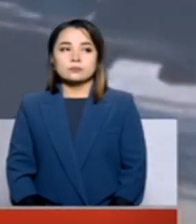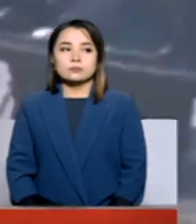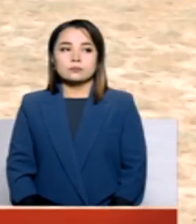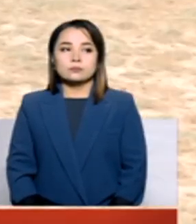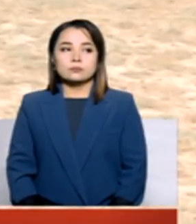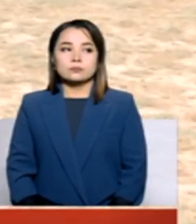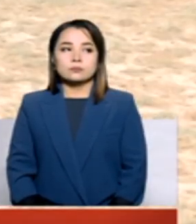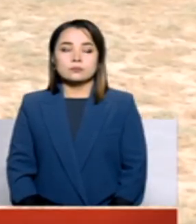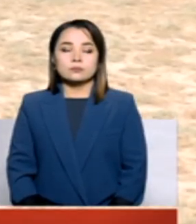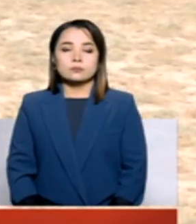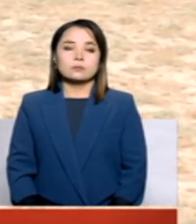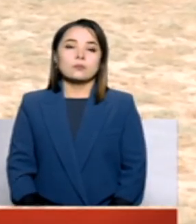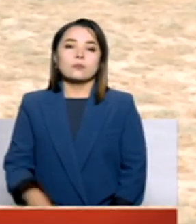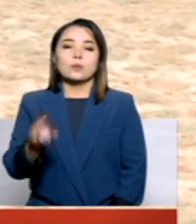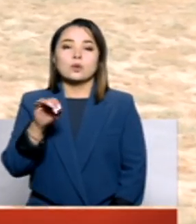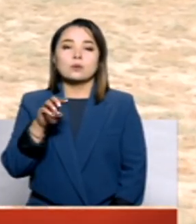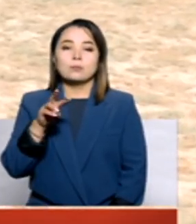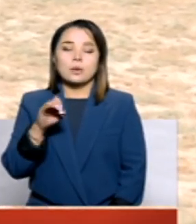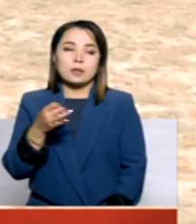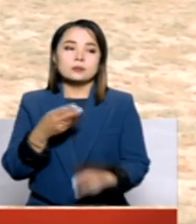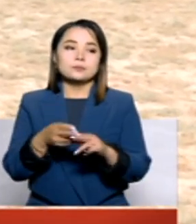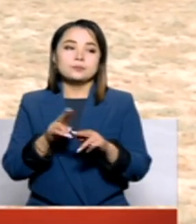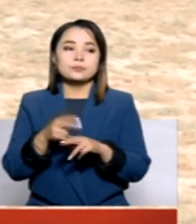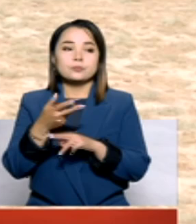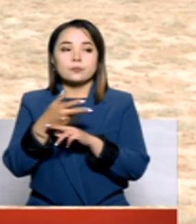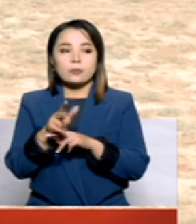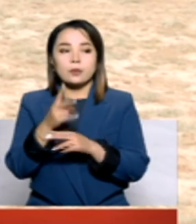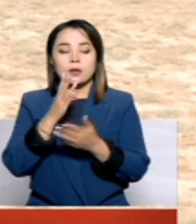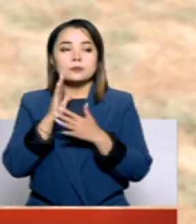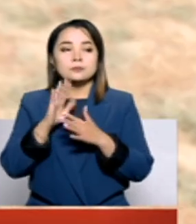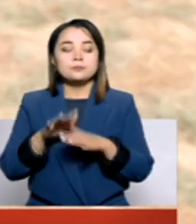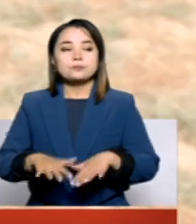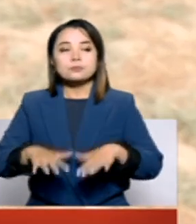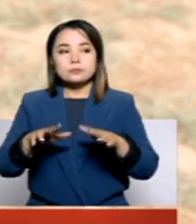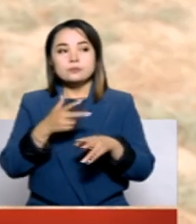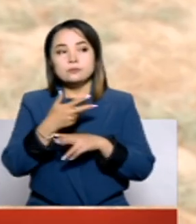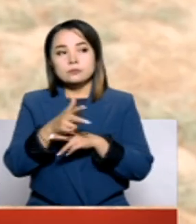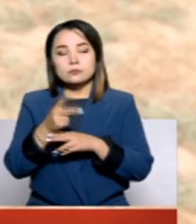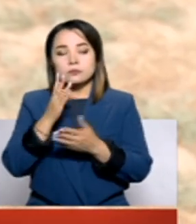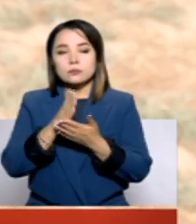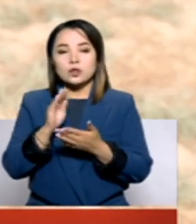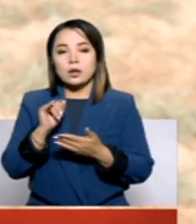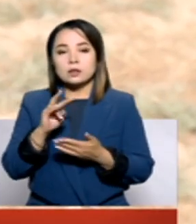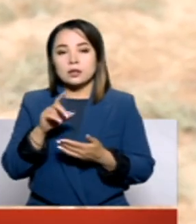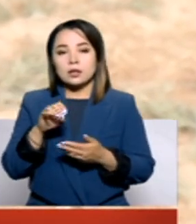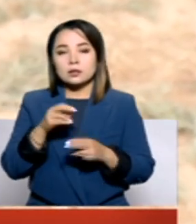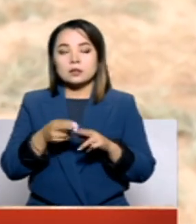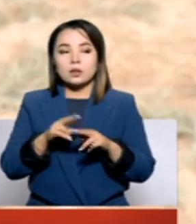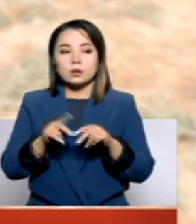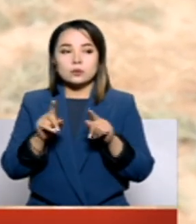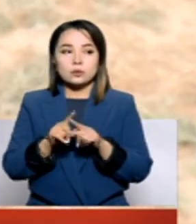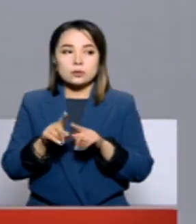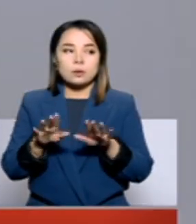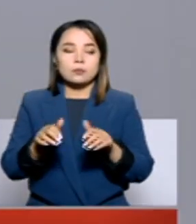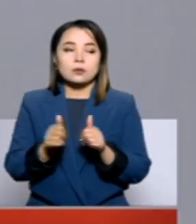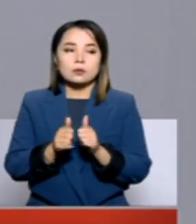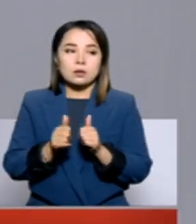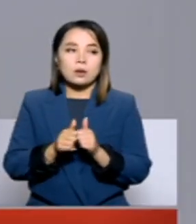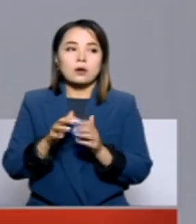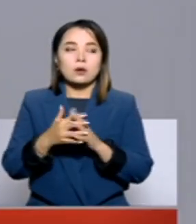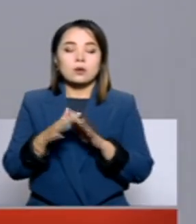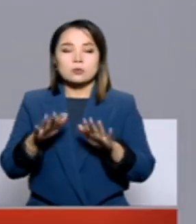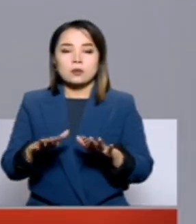алды. Бүтінбай Смайылов көрсеткен бұл бейне жазбалар тасқын кезінде түсірілген Жангелдин ауданы Көгілат ауылының аумағындағы